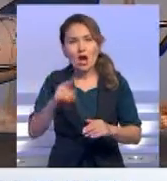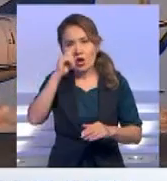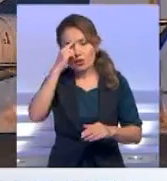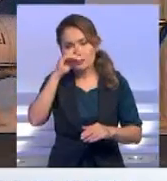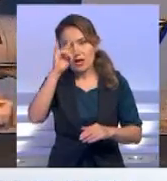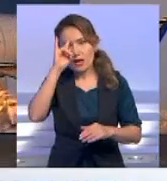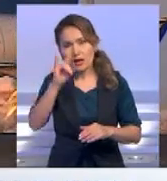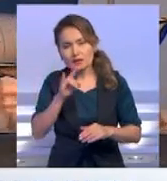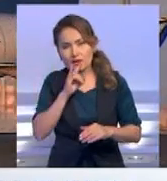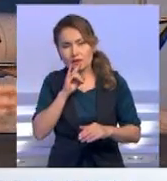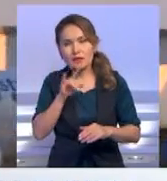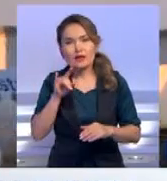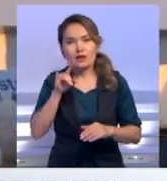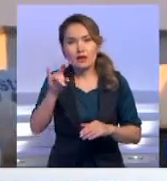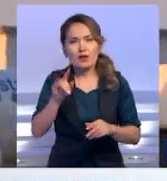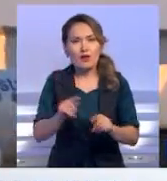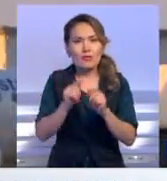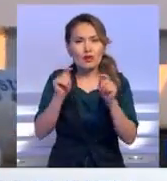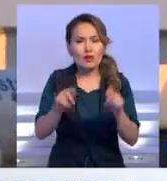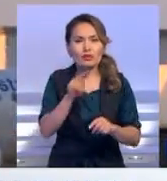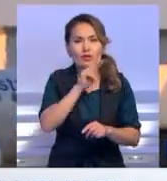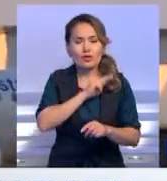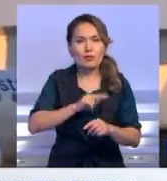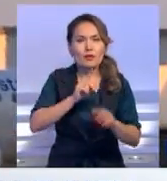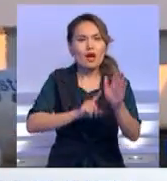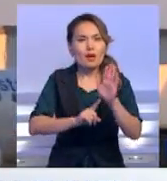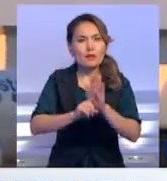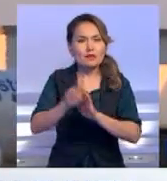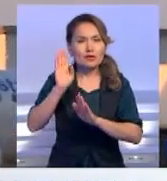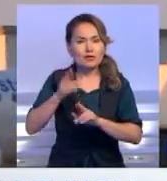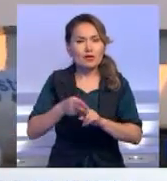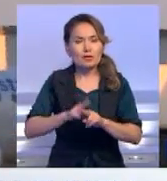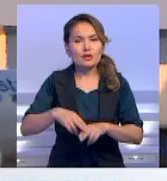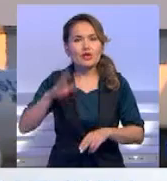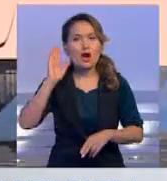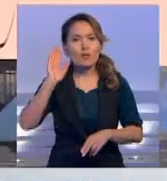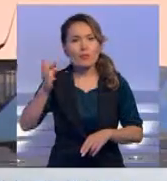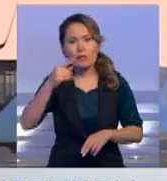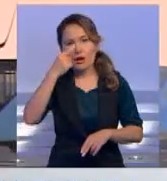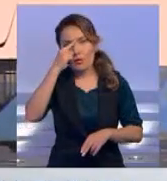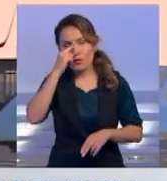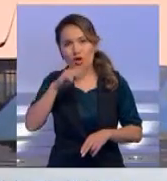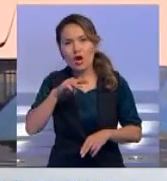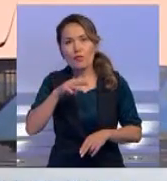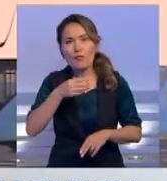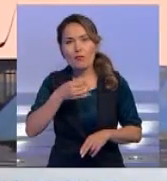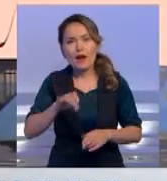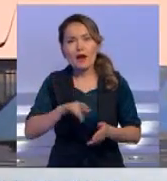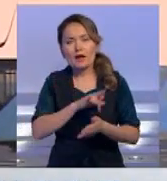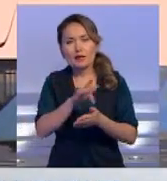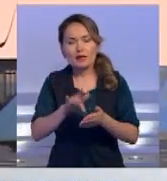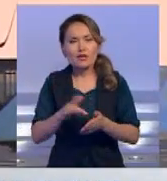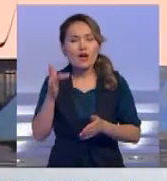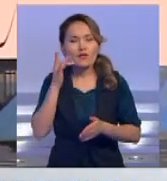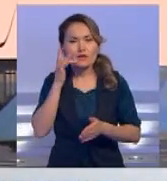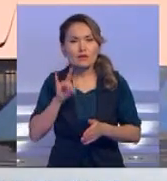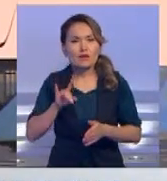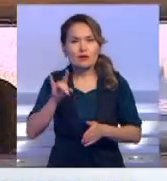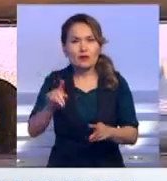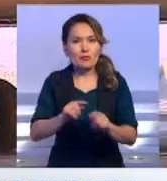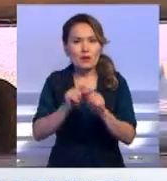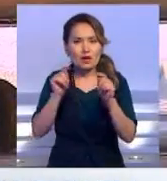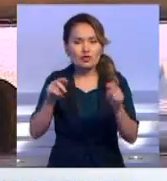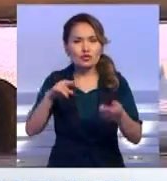қол жеткізді. Енді екі ел арасындағы әуе қатынасы әлдеқайда артуы тиіс. Сондай-ақ, келешекте Мумбай қаласына тұрақты рейс ашу жоспарда